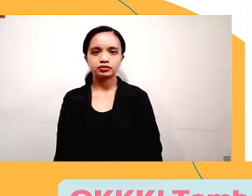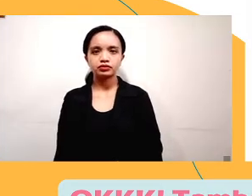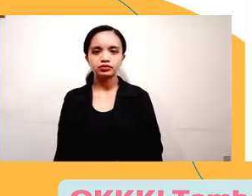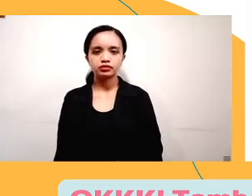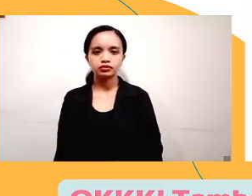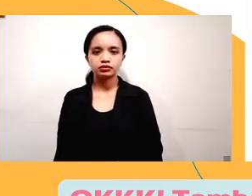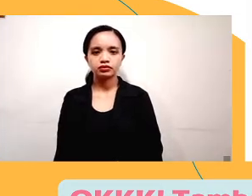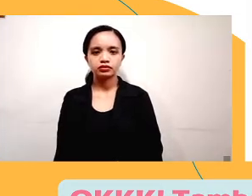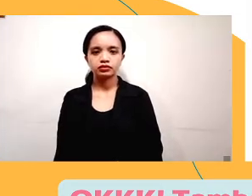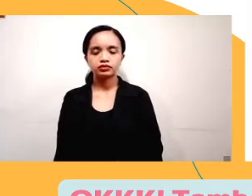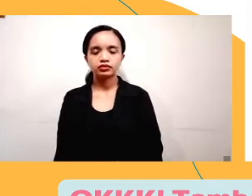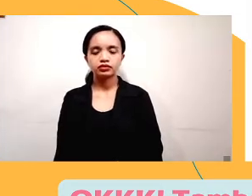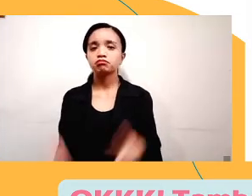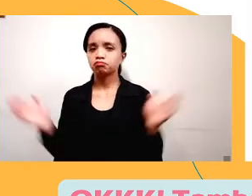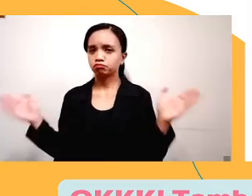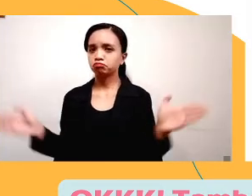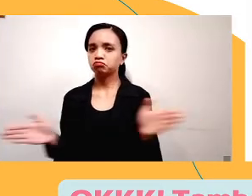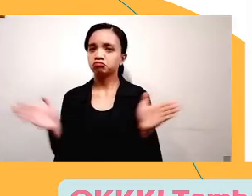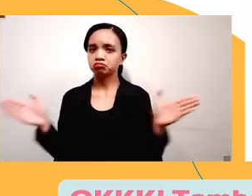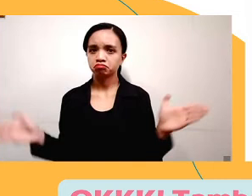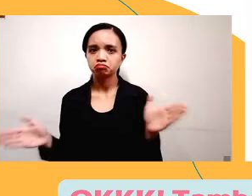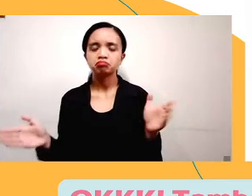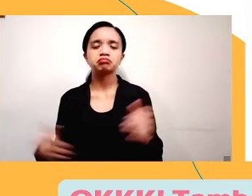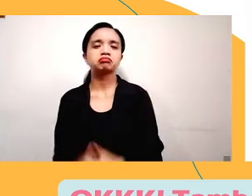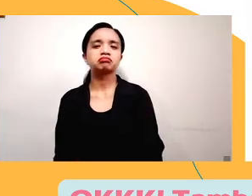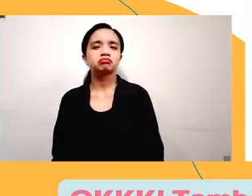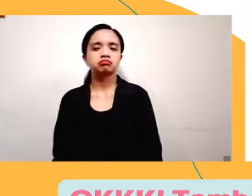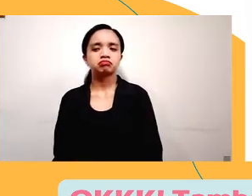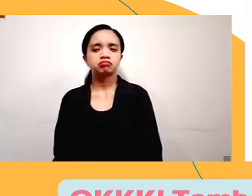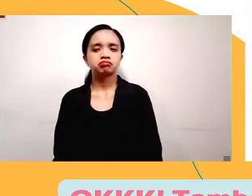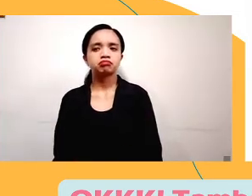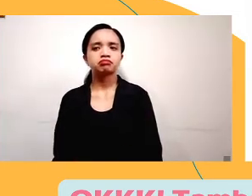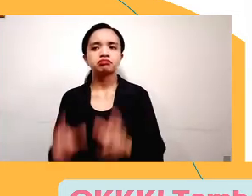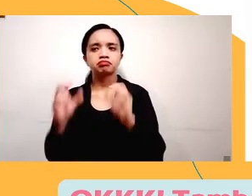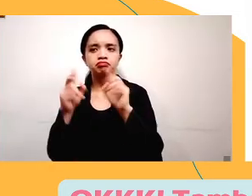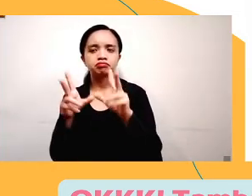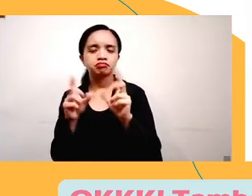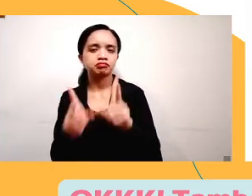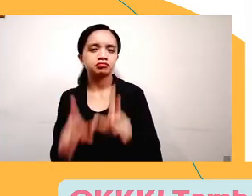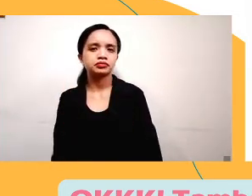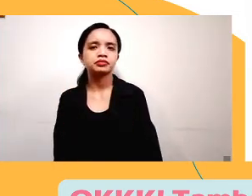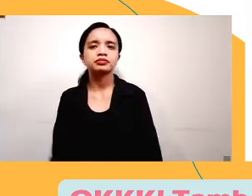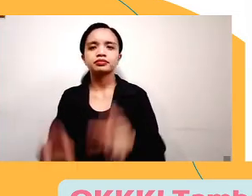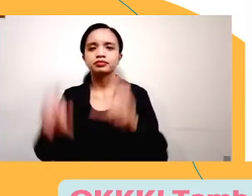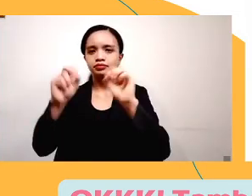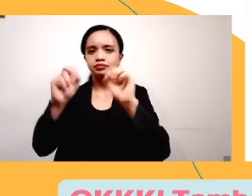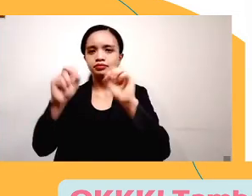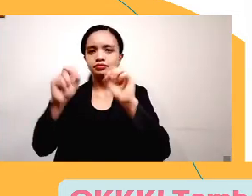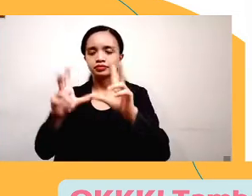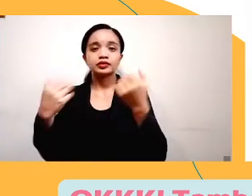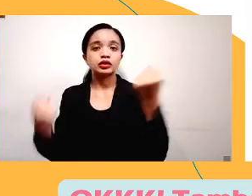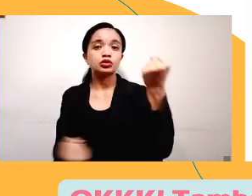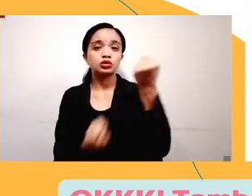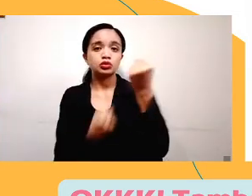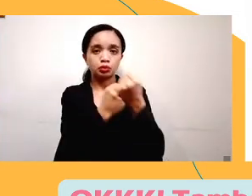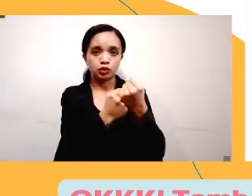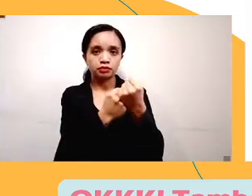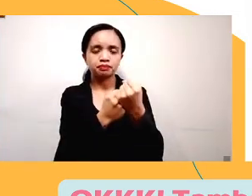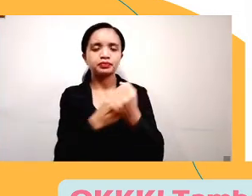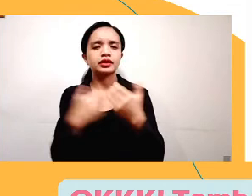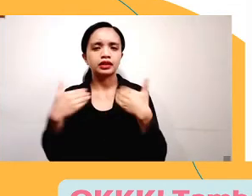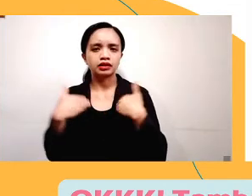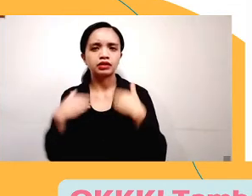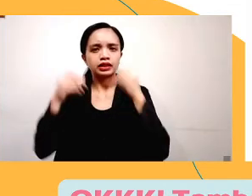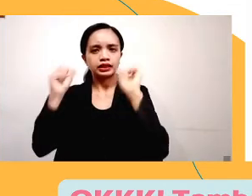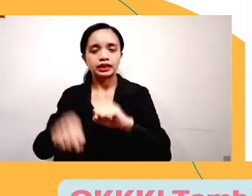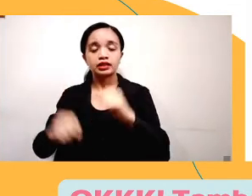Giving encouragement, boosting them, sabi ni Nova. Okay. Okay, by their support and criticism naman, nakakatulong